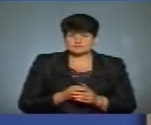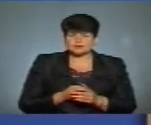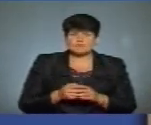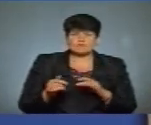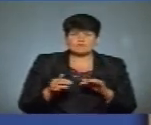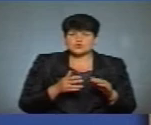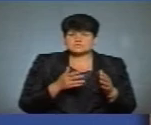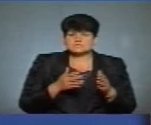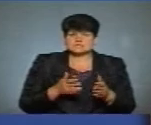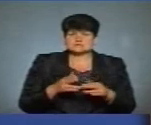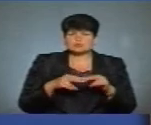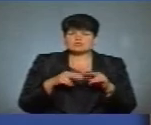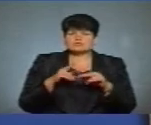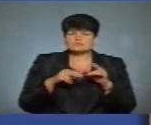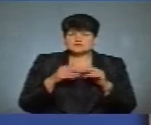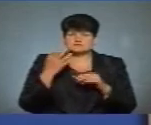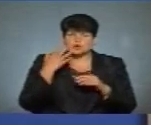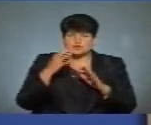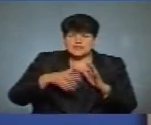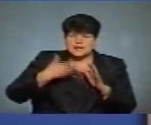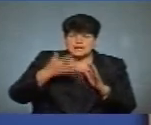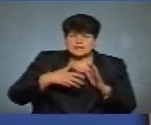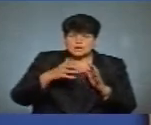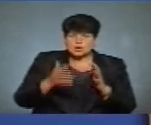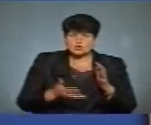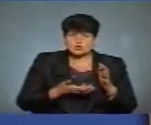процесі будівництва, коли рили котлован,